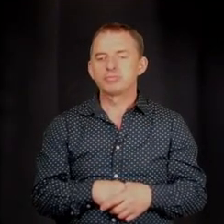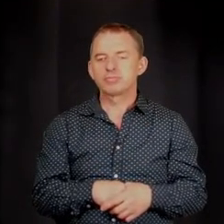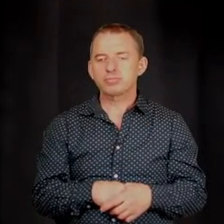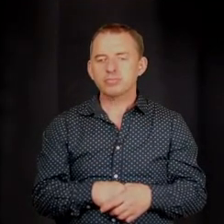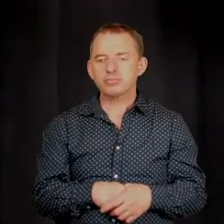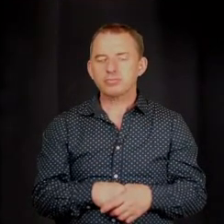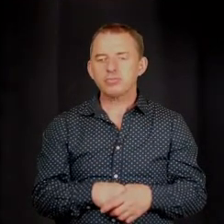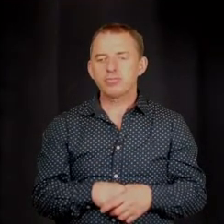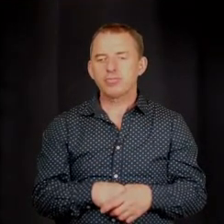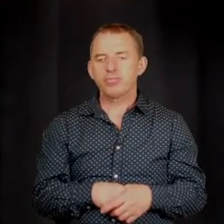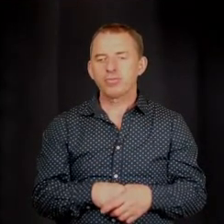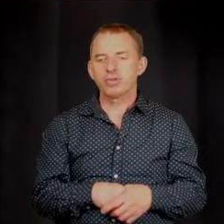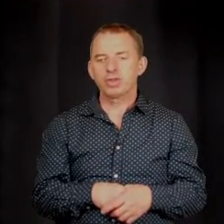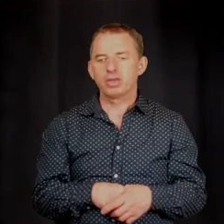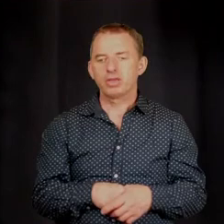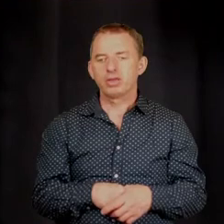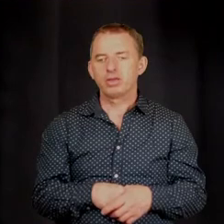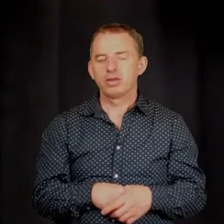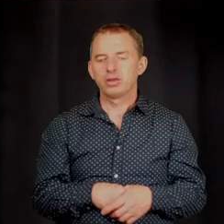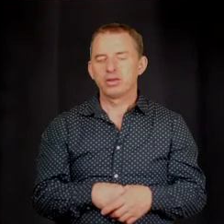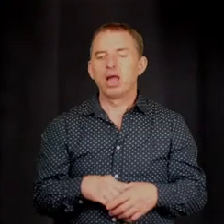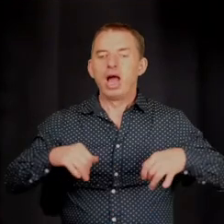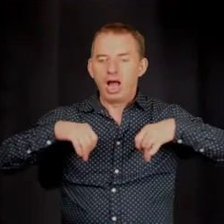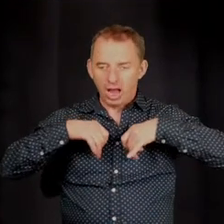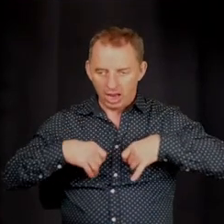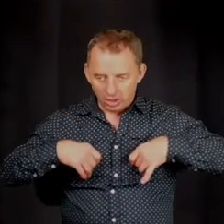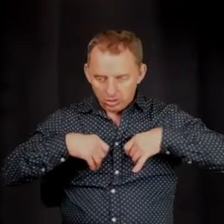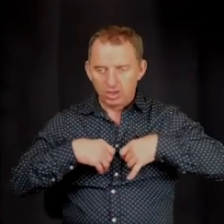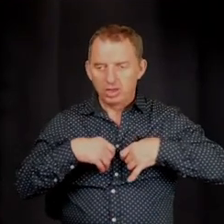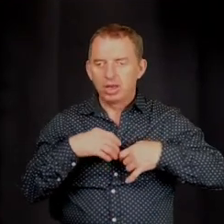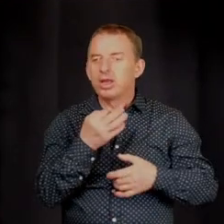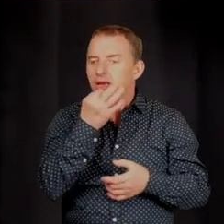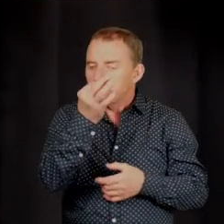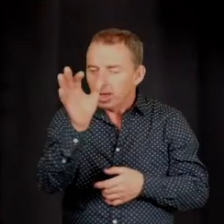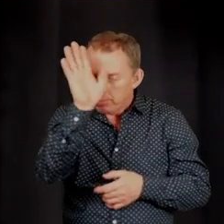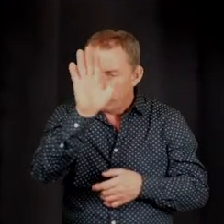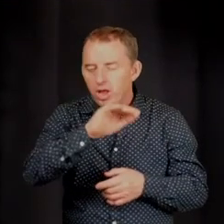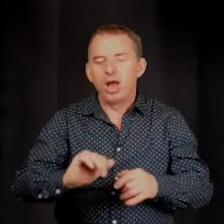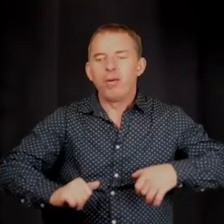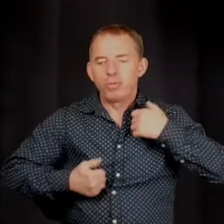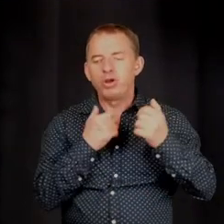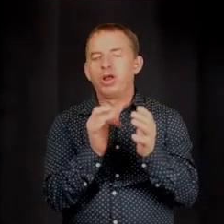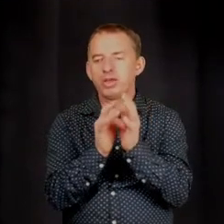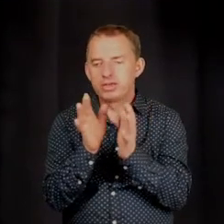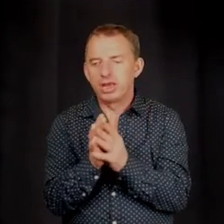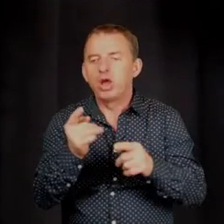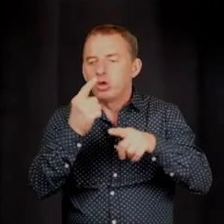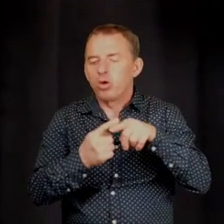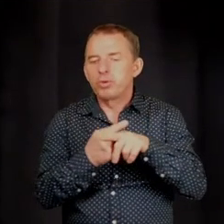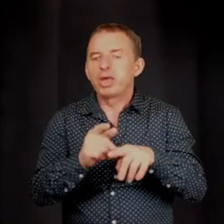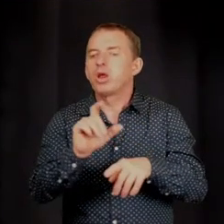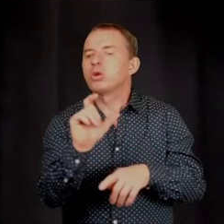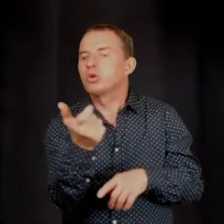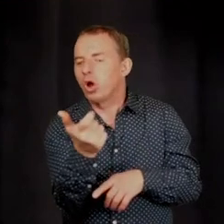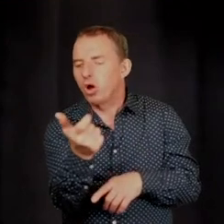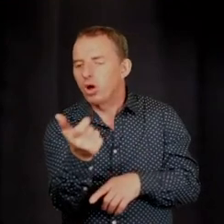yet. He was just ascending. Aniołowie musieli zapytać o to Boga, ponieważ Jezus dopiero co aniołowie musieli